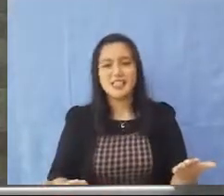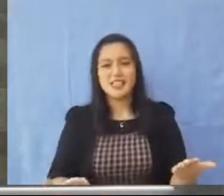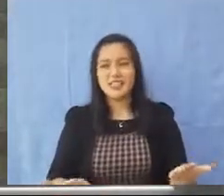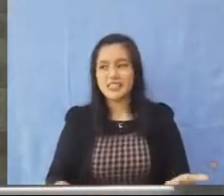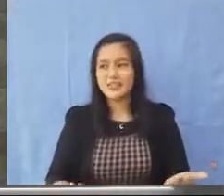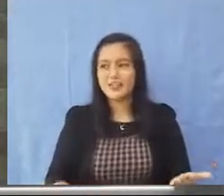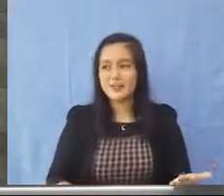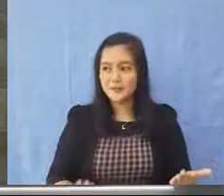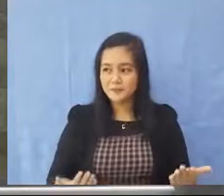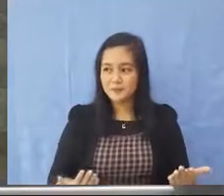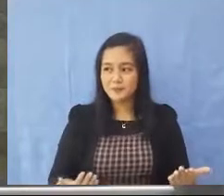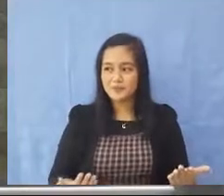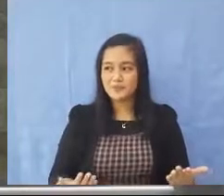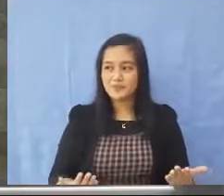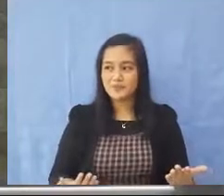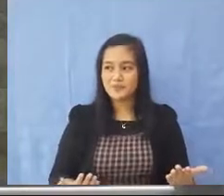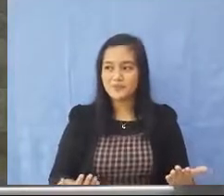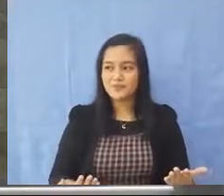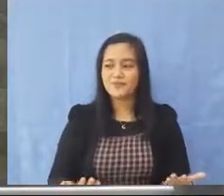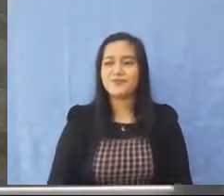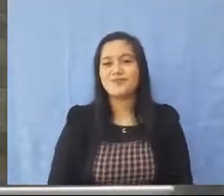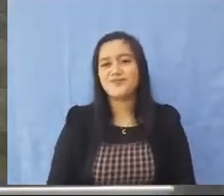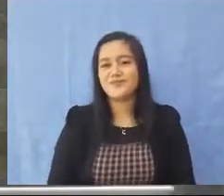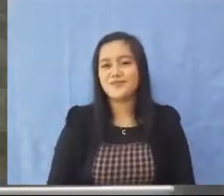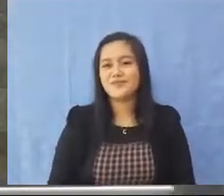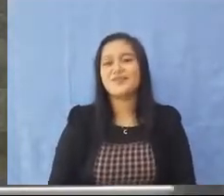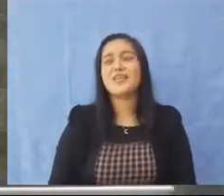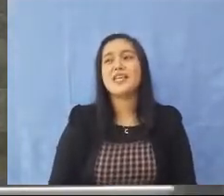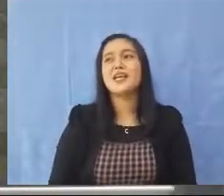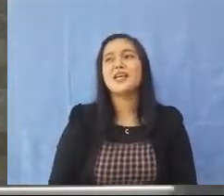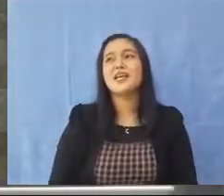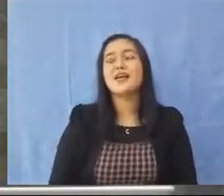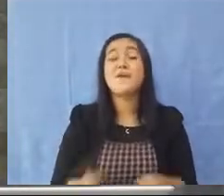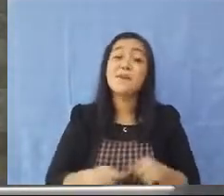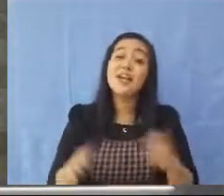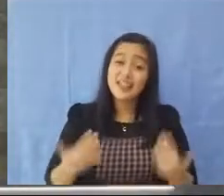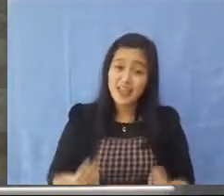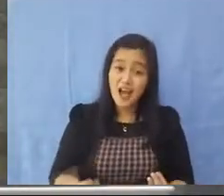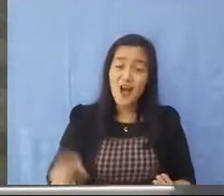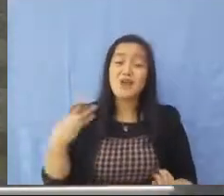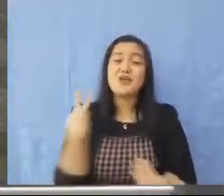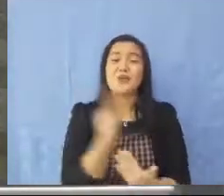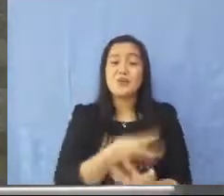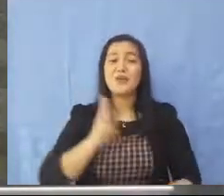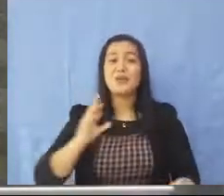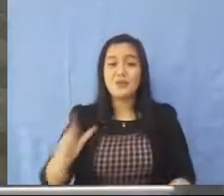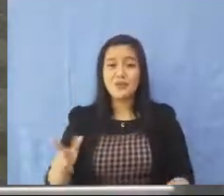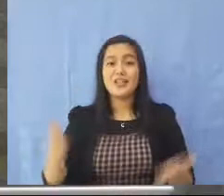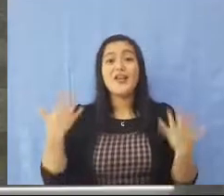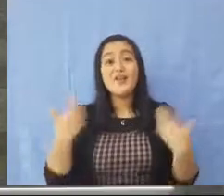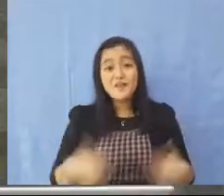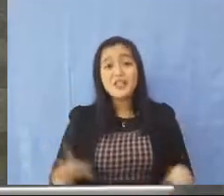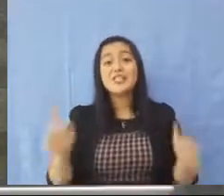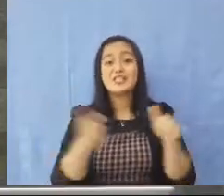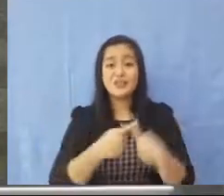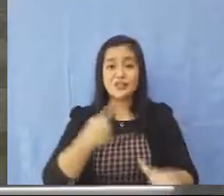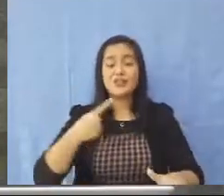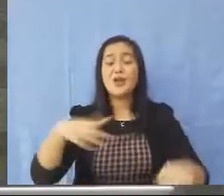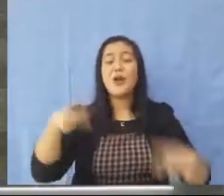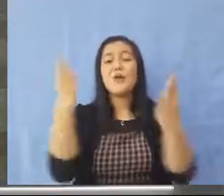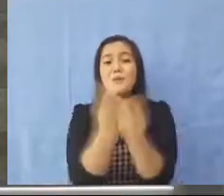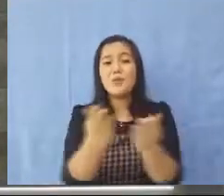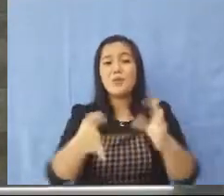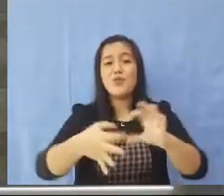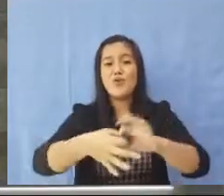kung 66 books po ang Biblia. Hindi natin pwedeng gawin detalyado 'yan. Sa Bible school nga hindi namin natatapos 'yan eh. You